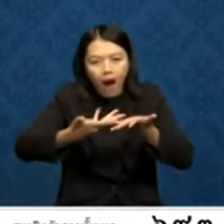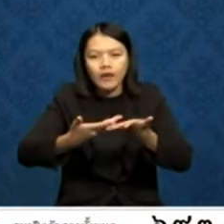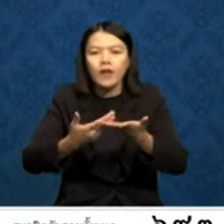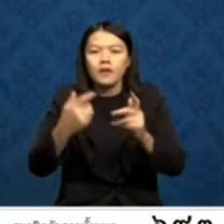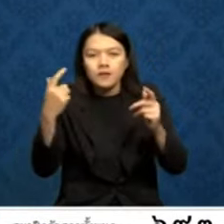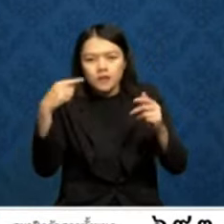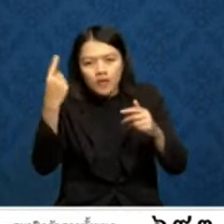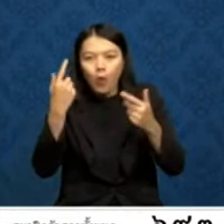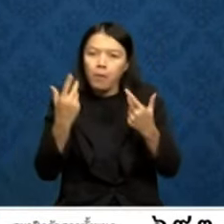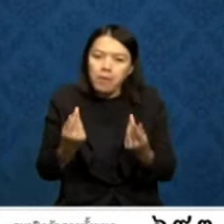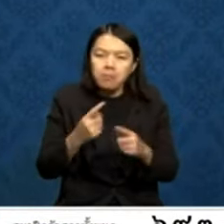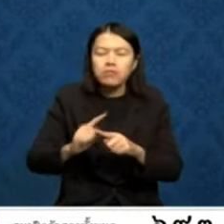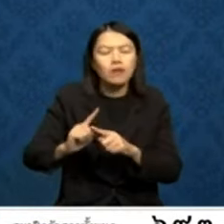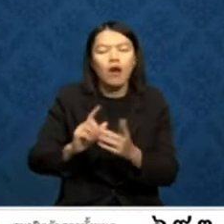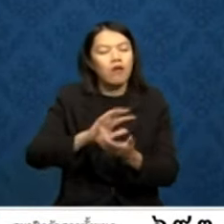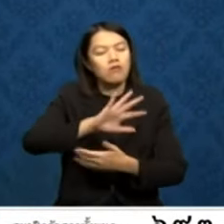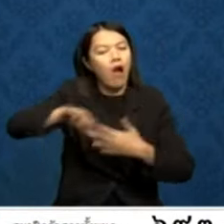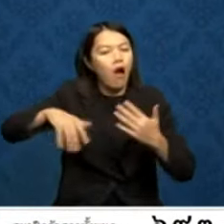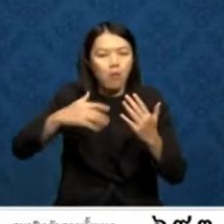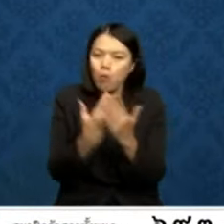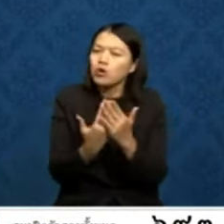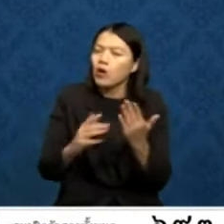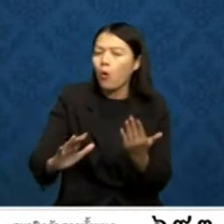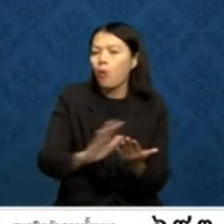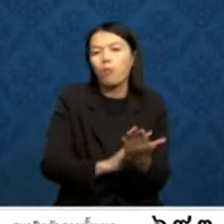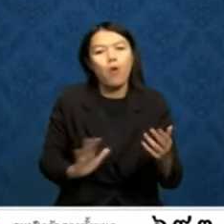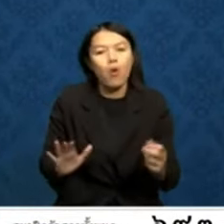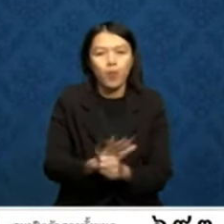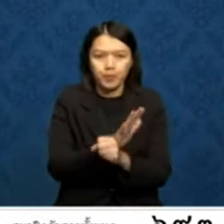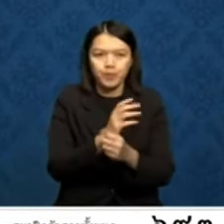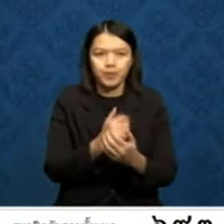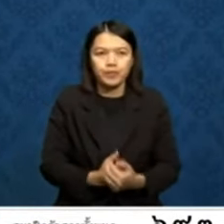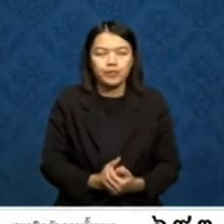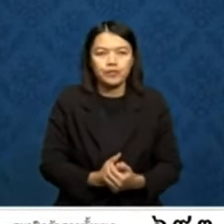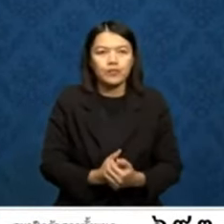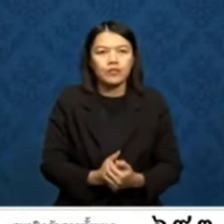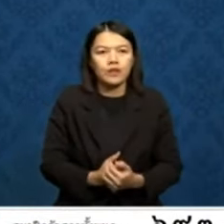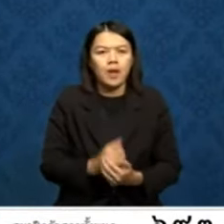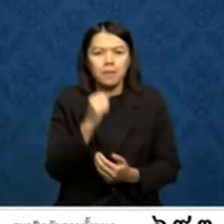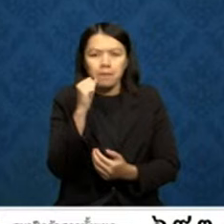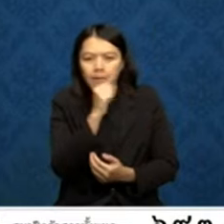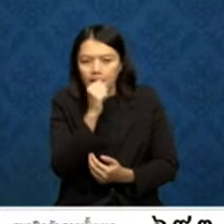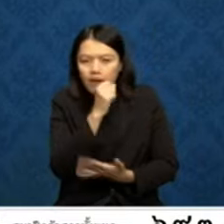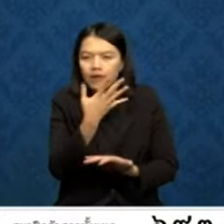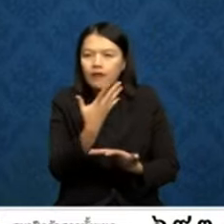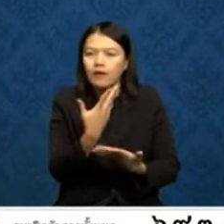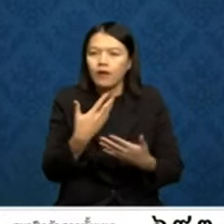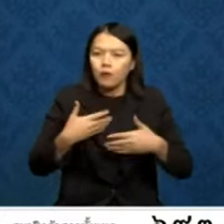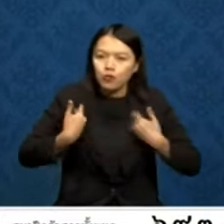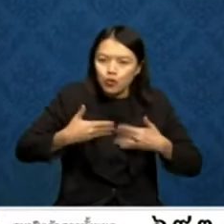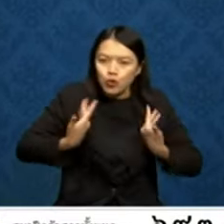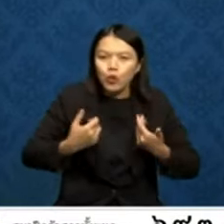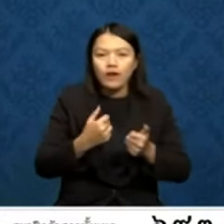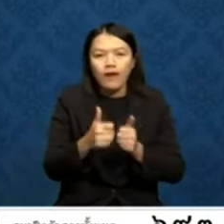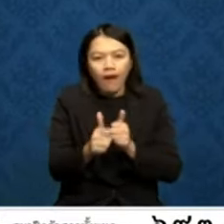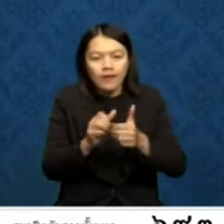งจร entertainment complex นำคอนเสิร์ตเทศกาลและการแข่งขันกีฬาระดับโลกมา